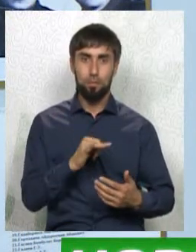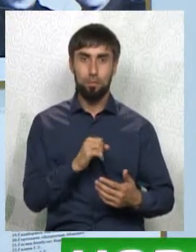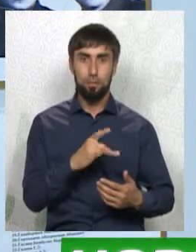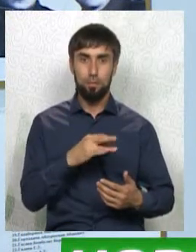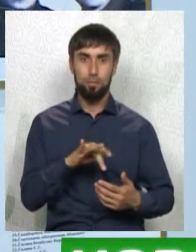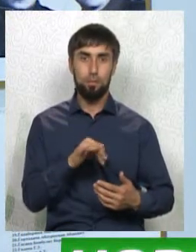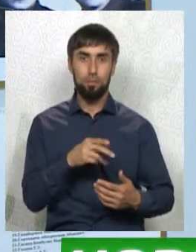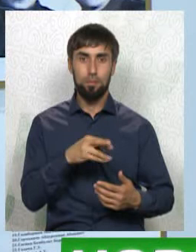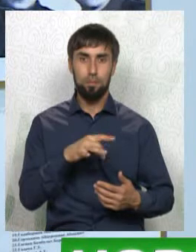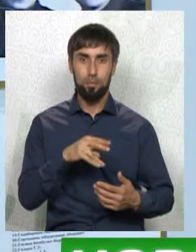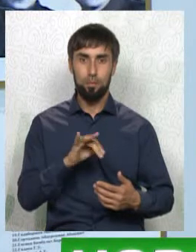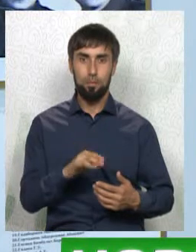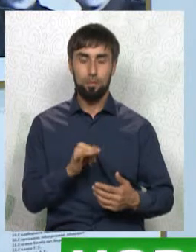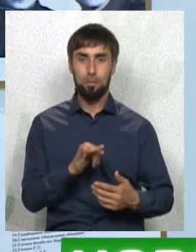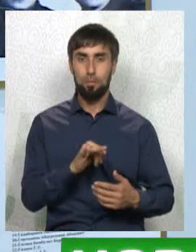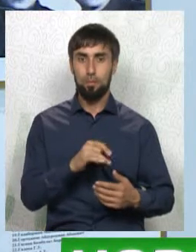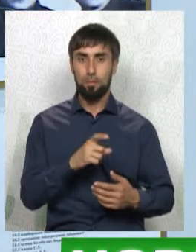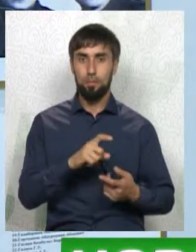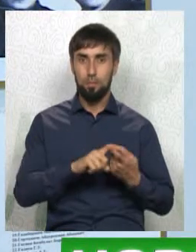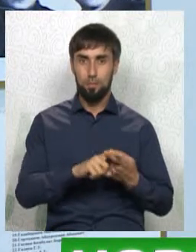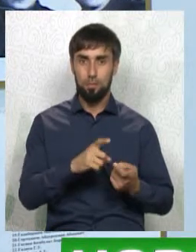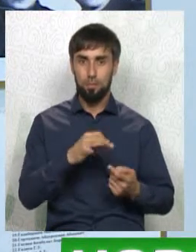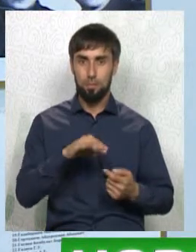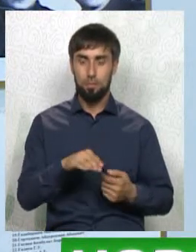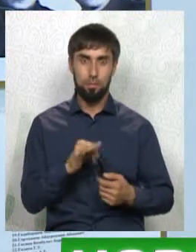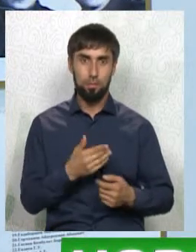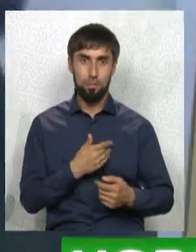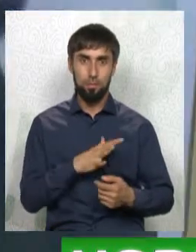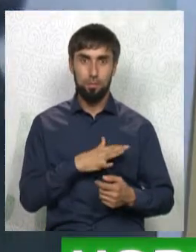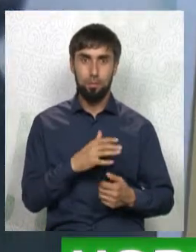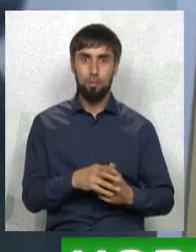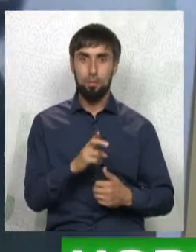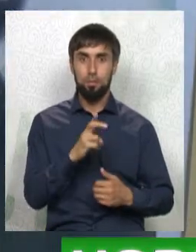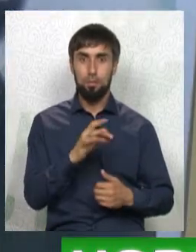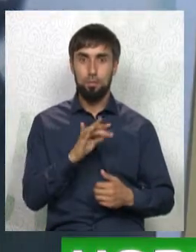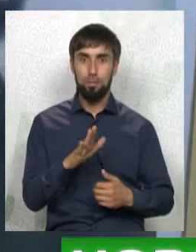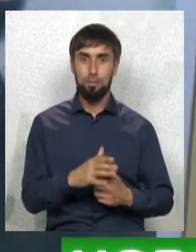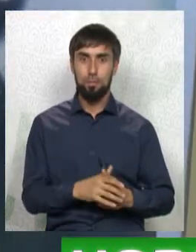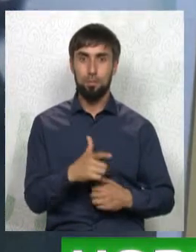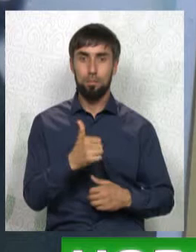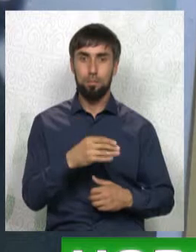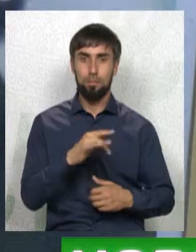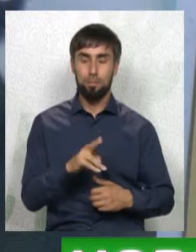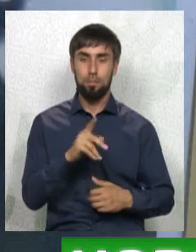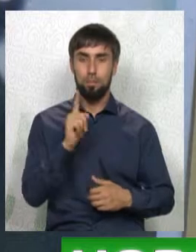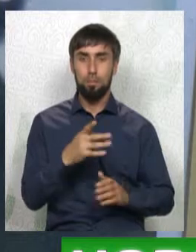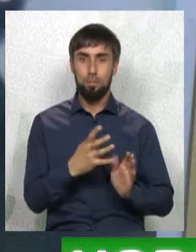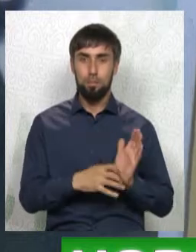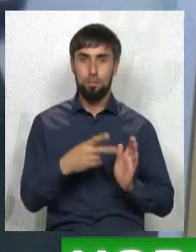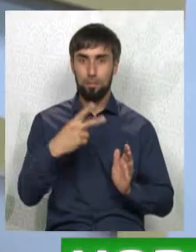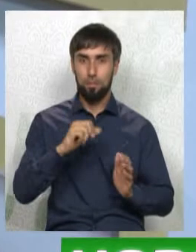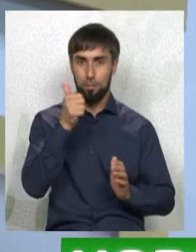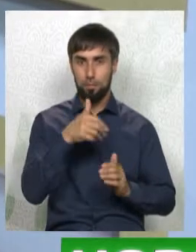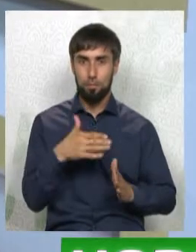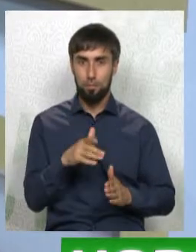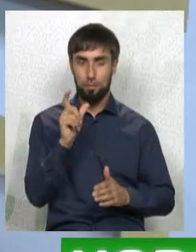и пулеметчики, связисты. Особенно хотелось бы отметить Бекова Гапурбека Наибовича 1920